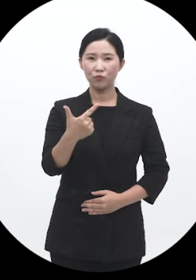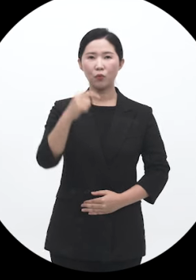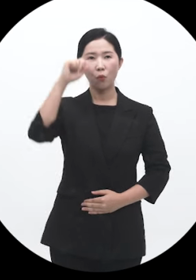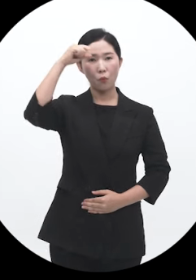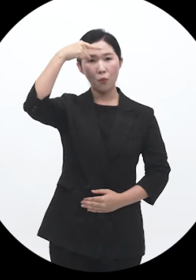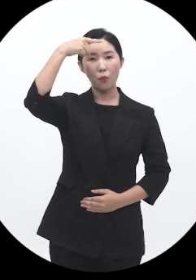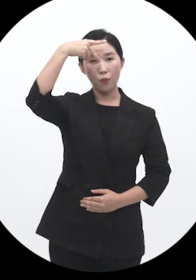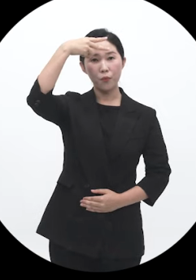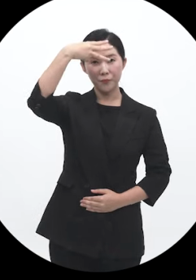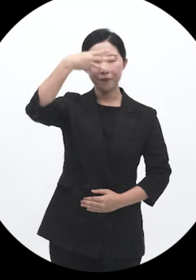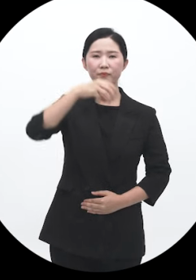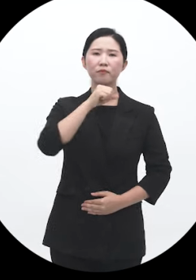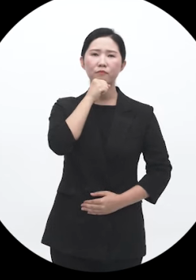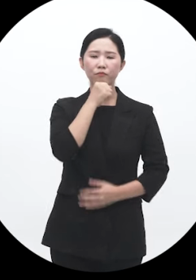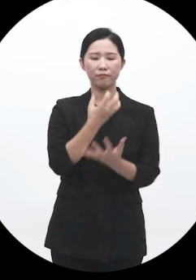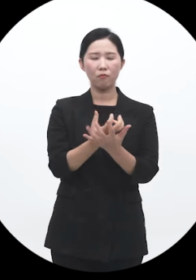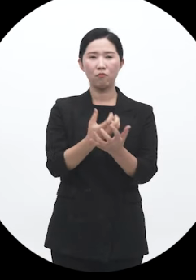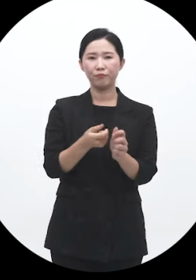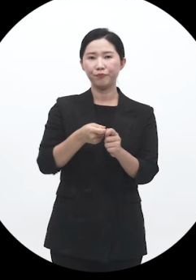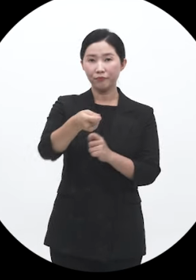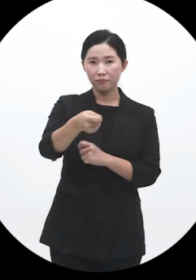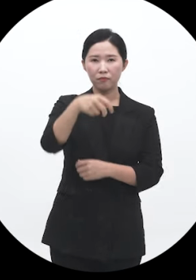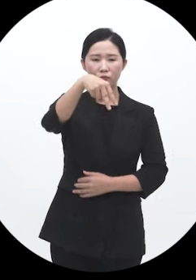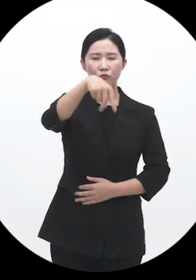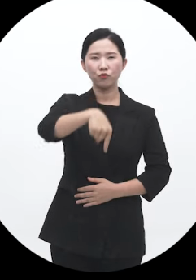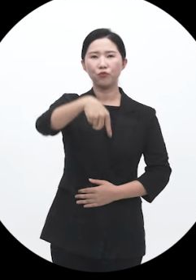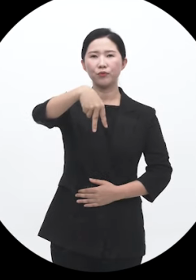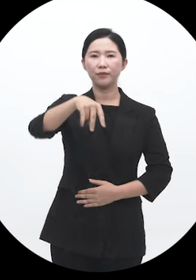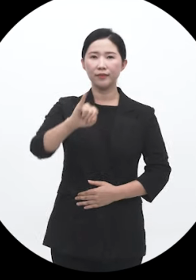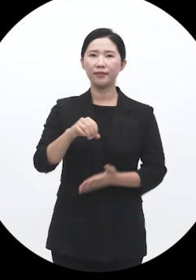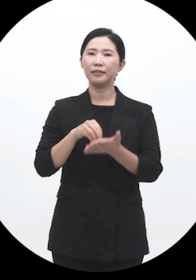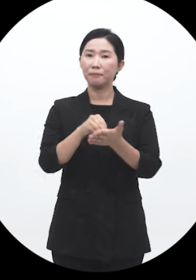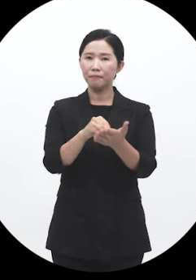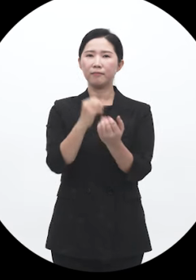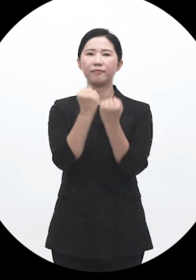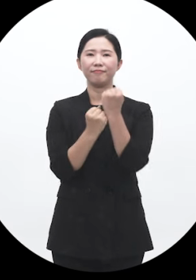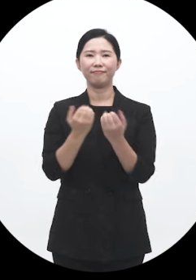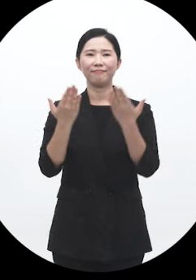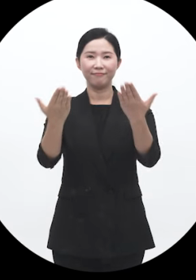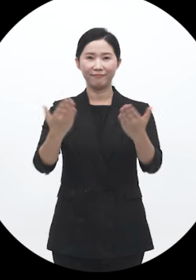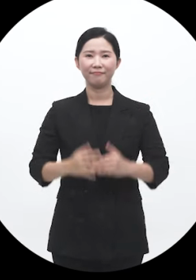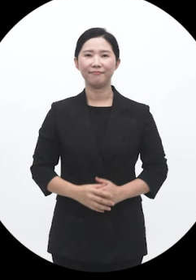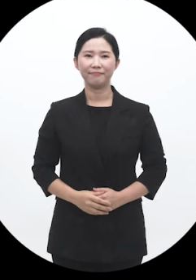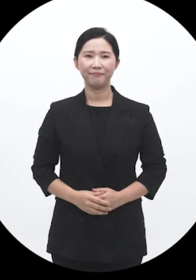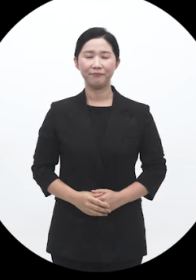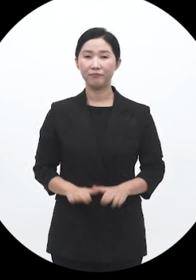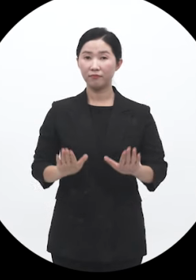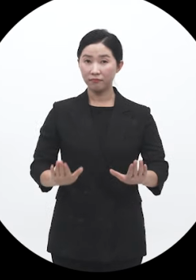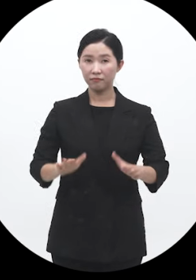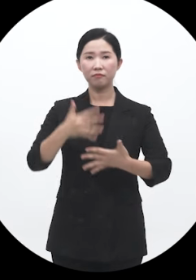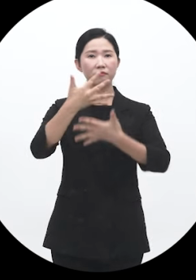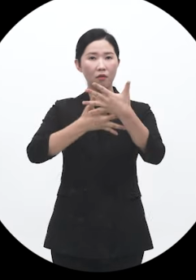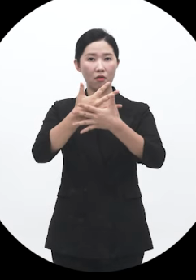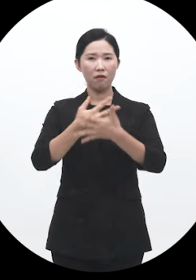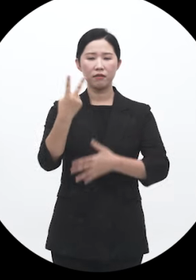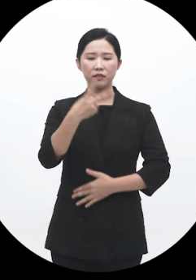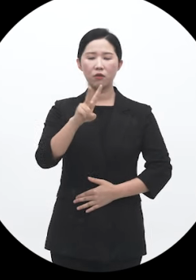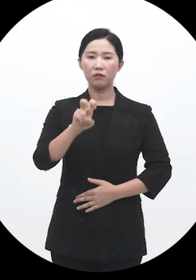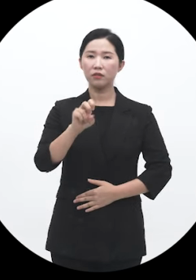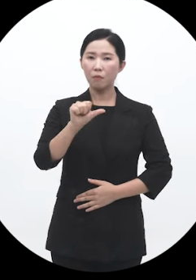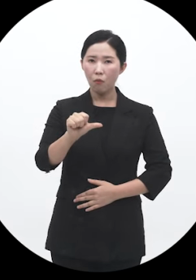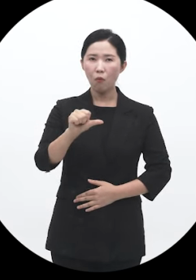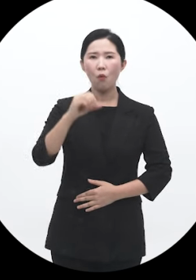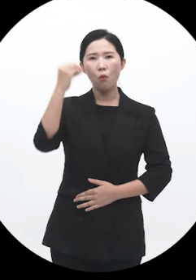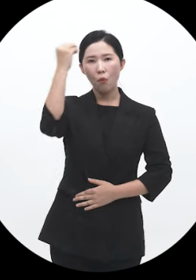2026학년도 수시 입학 전형에 대해 안내해 드리겠습니다. 본 영상은 2025년